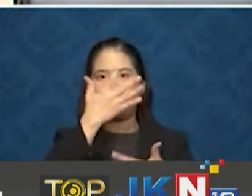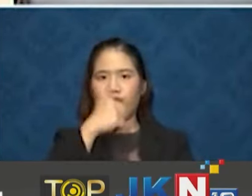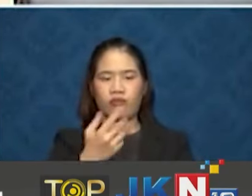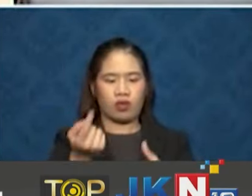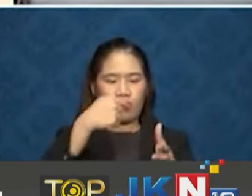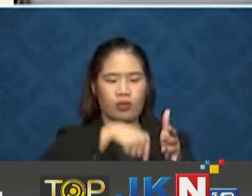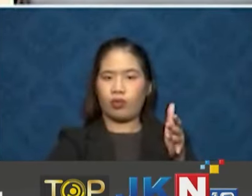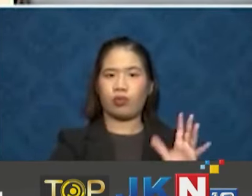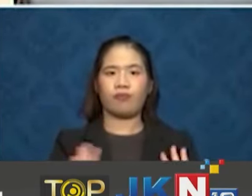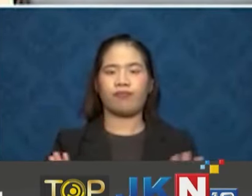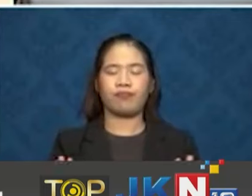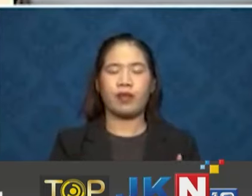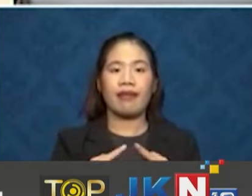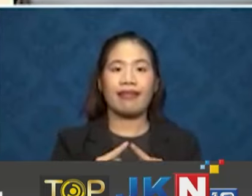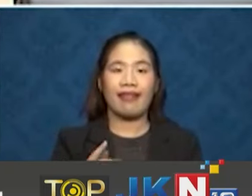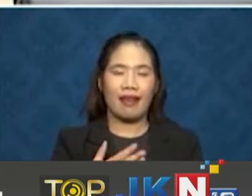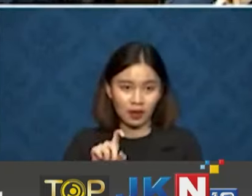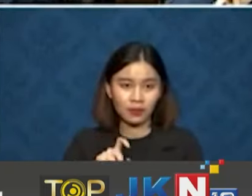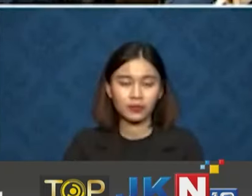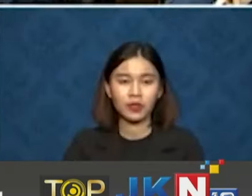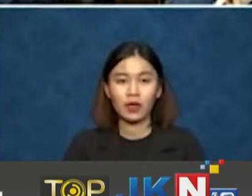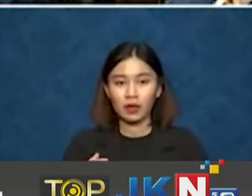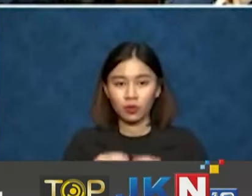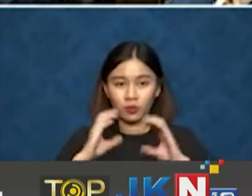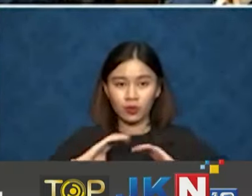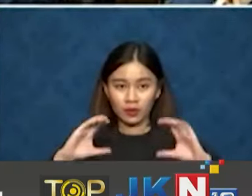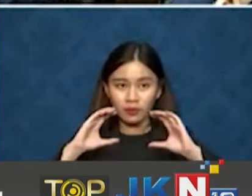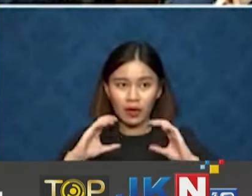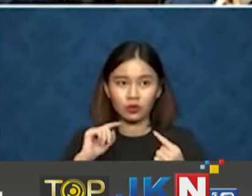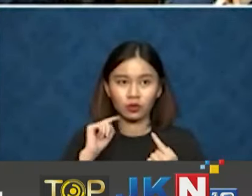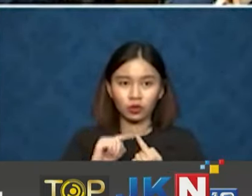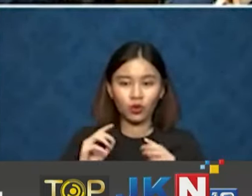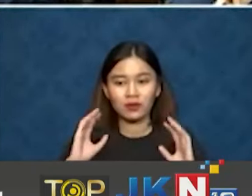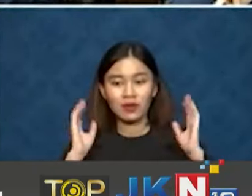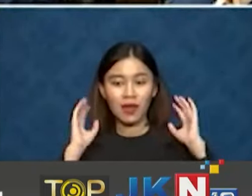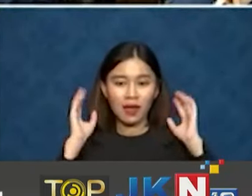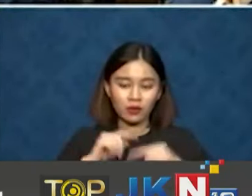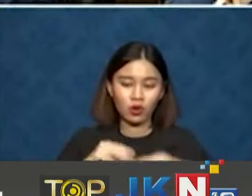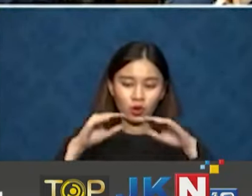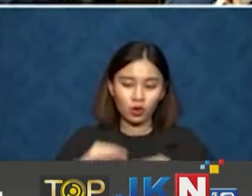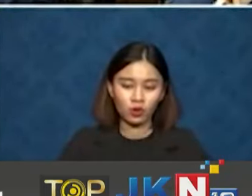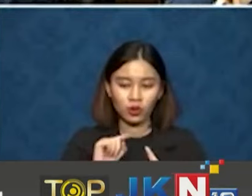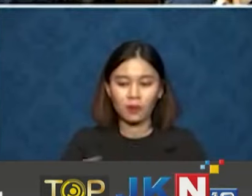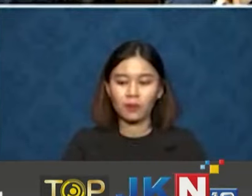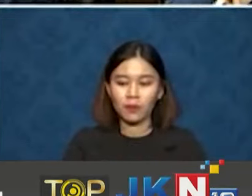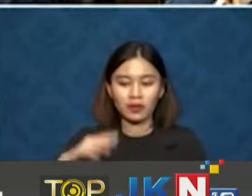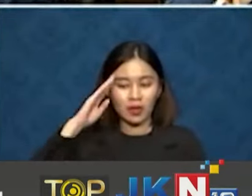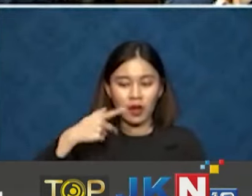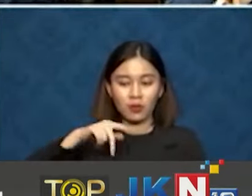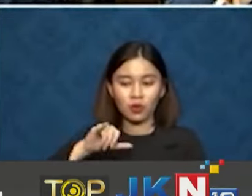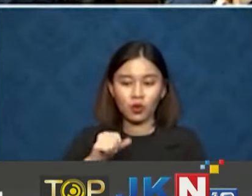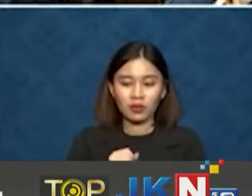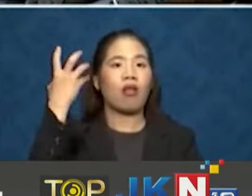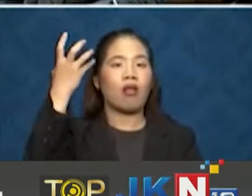แล้วเนี่ยนะผมว่ามืออาชีพมากเลยนะ ค ือแบบอธิบายได้ตอบคำถามได้แบบไม่ต้องดูโพยแล้วสำคัญ